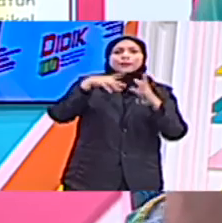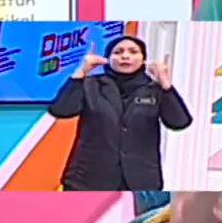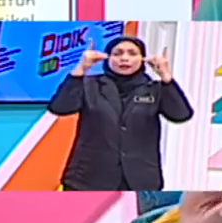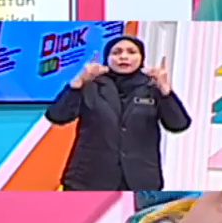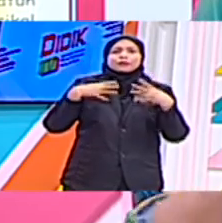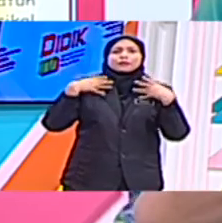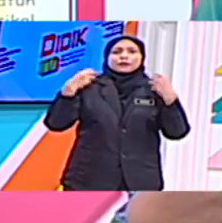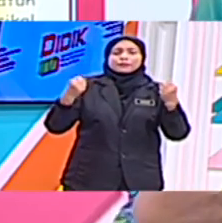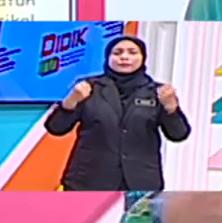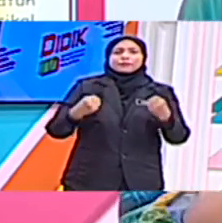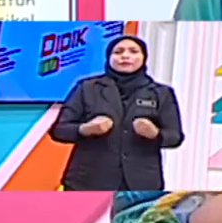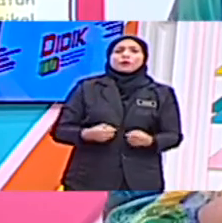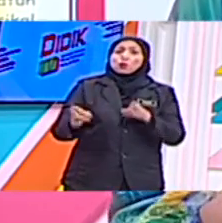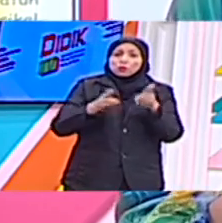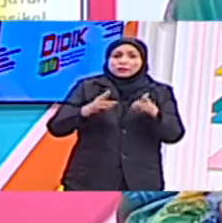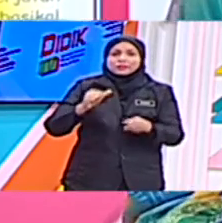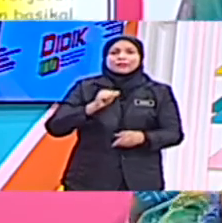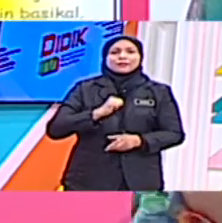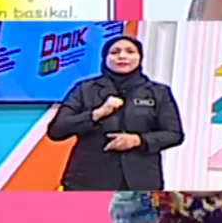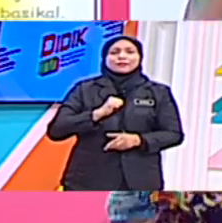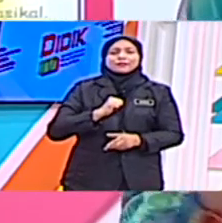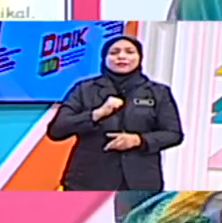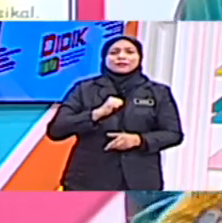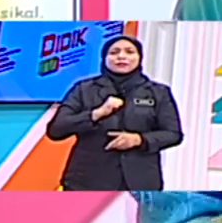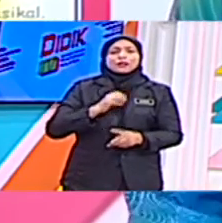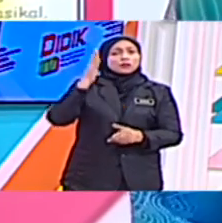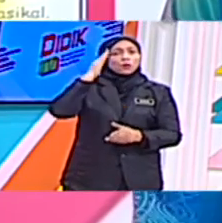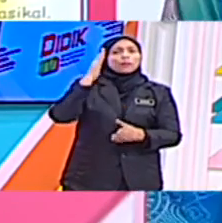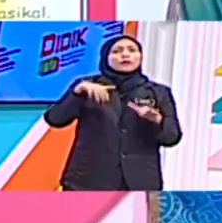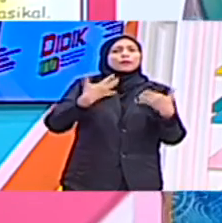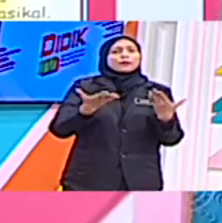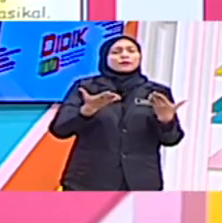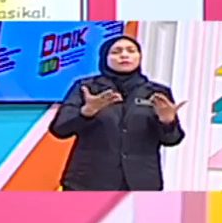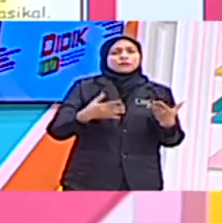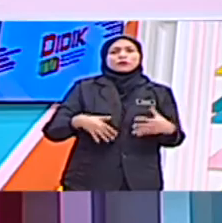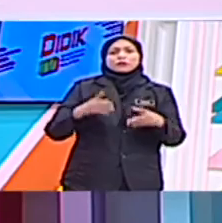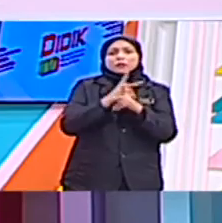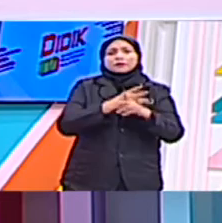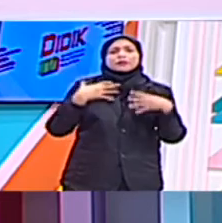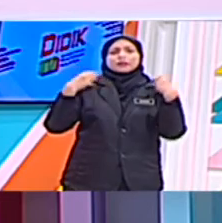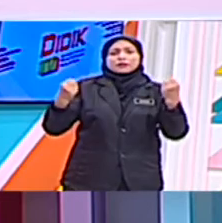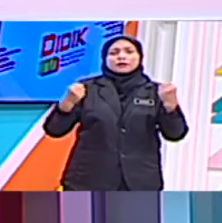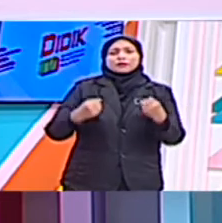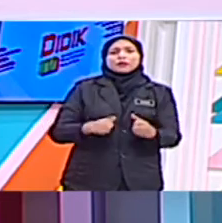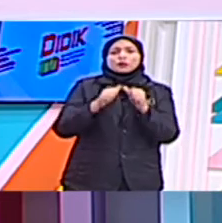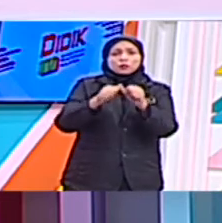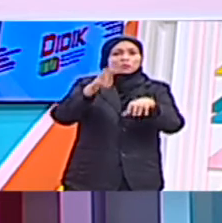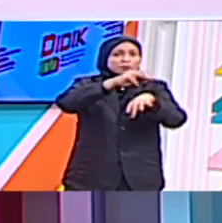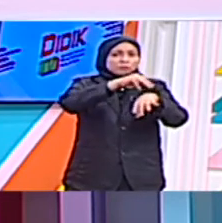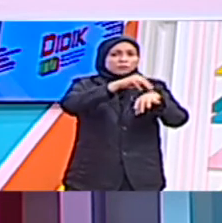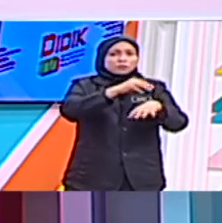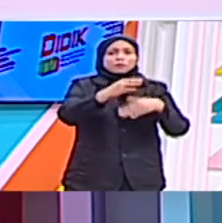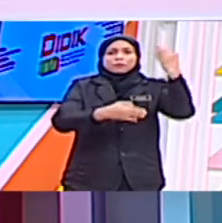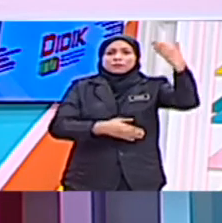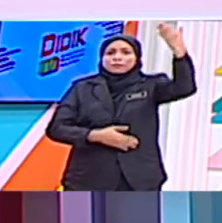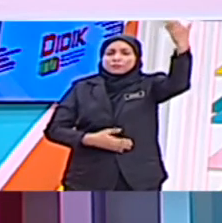menjaga diri, kebersihan diri dan lebih tahu pada isu-isu tentang kesihatan semasa. Ini pula kita nak tanya pula adik-adik